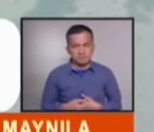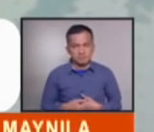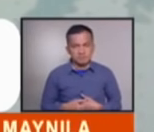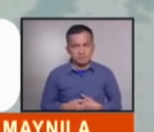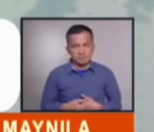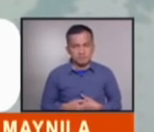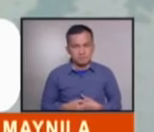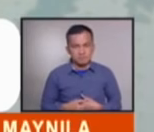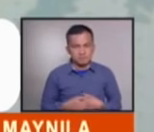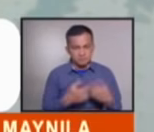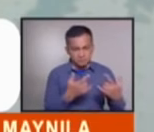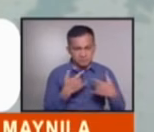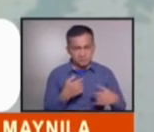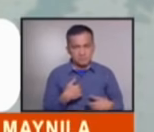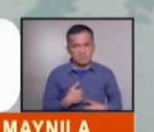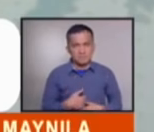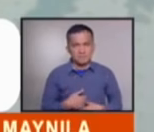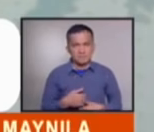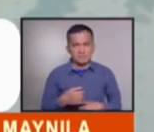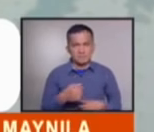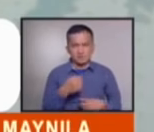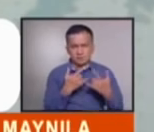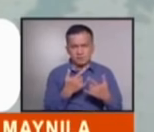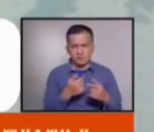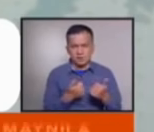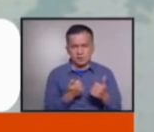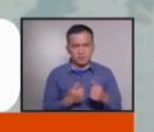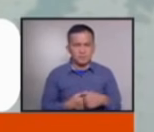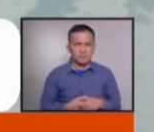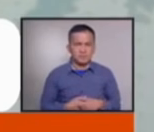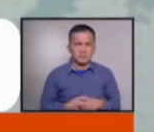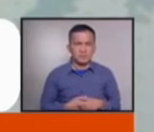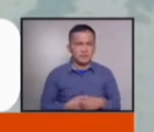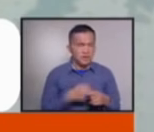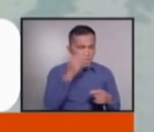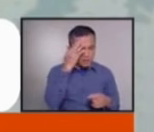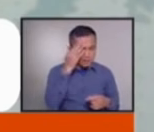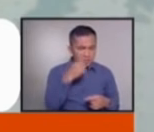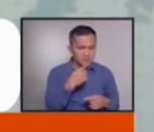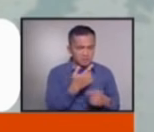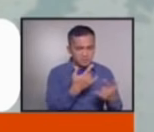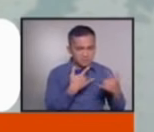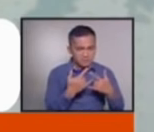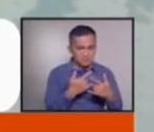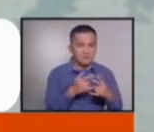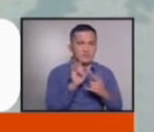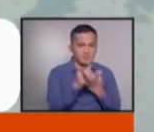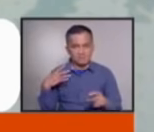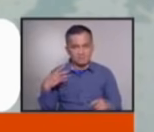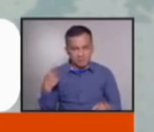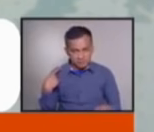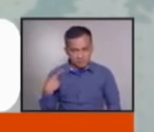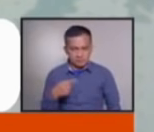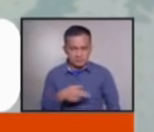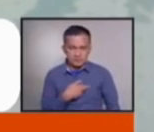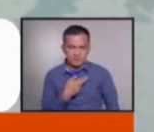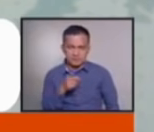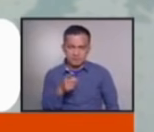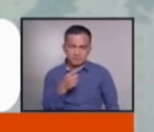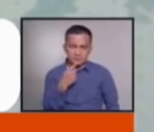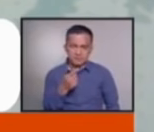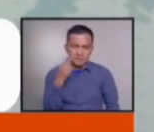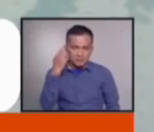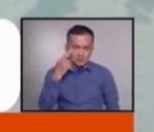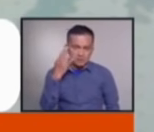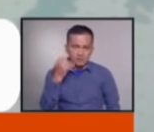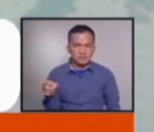pa? Mahal niya po ako, sir. Ba't mo nasabi na mahal ka niya? Eh, alam ko naman po, sir, na mahal niya ako. Mahal ko rin po siya. So, yan siguro ang